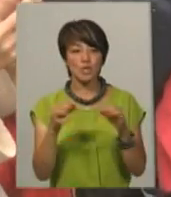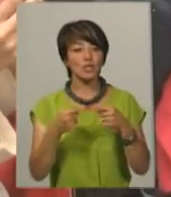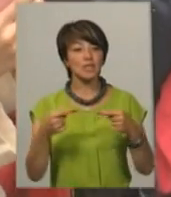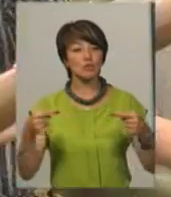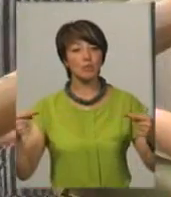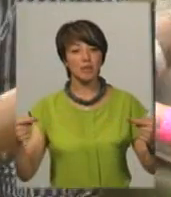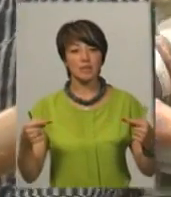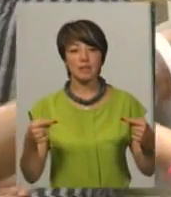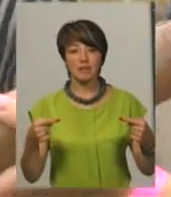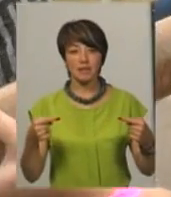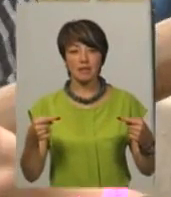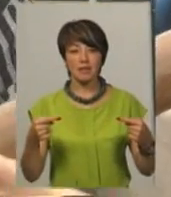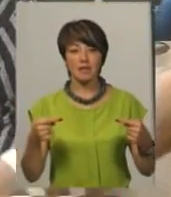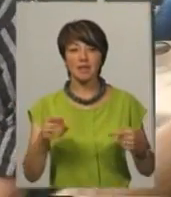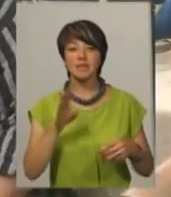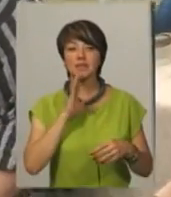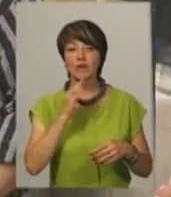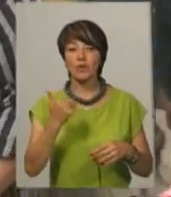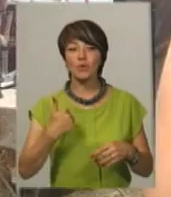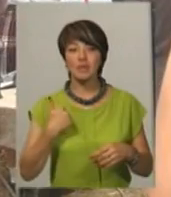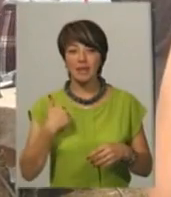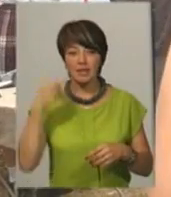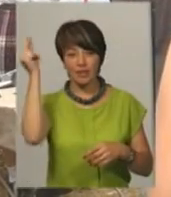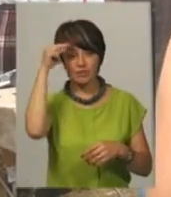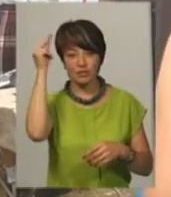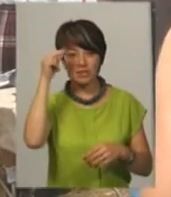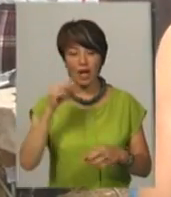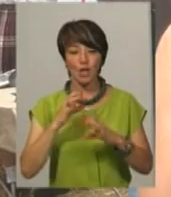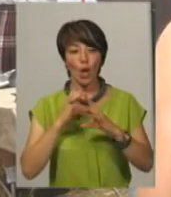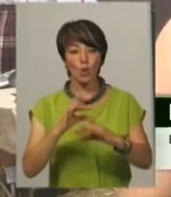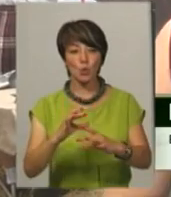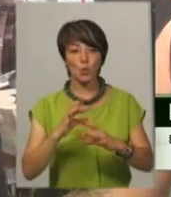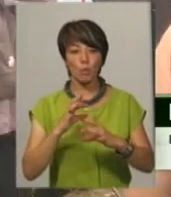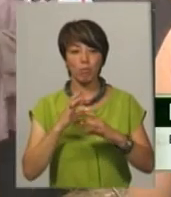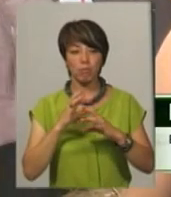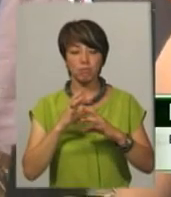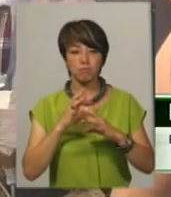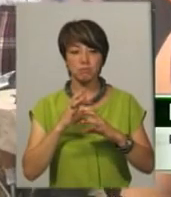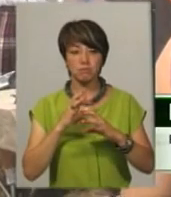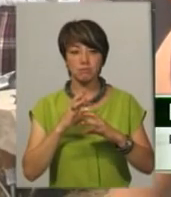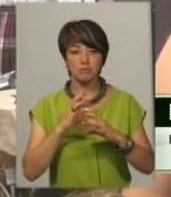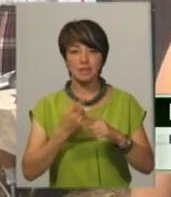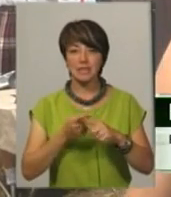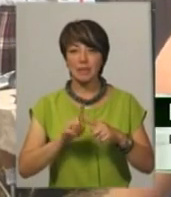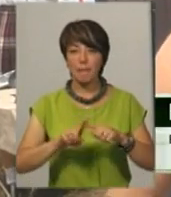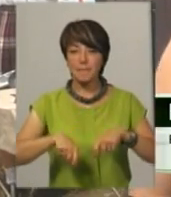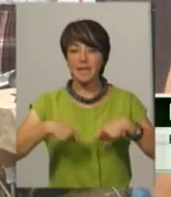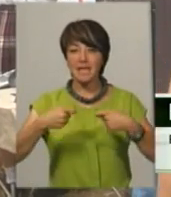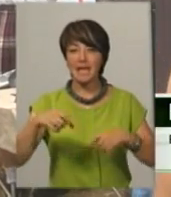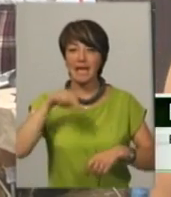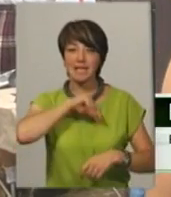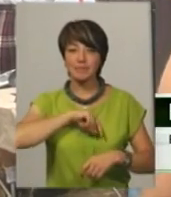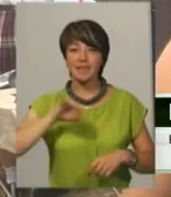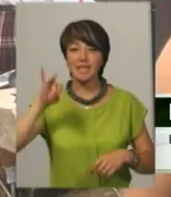Відвідувачка закладу Наталя майбутньому хотіла б навчитися грати на трубі. Цей фестиваль, ну, він такий передає дух історичний,